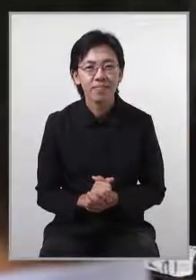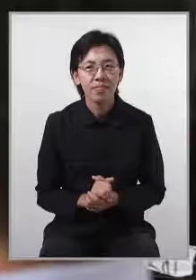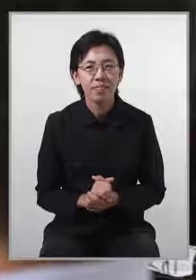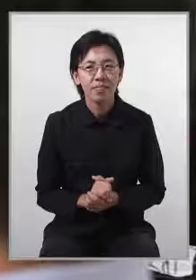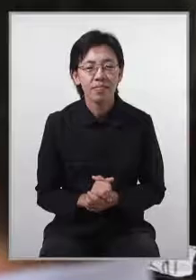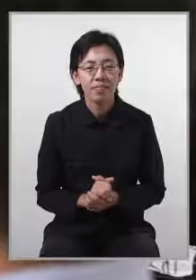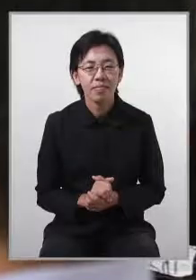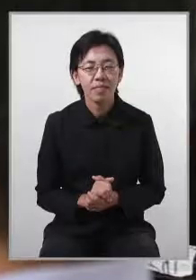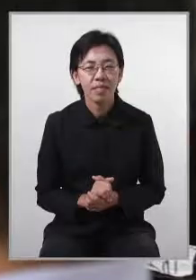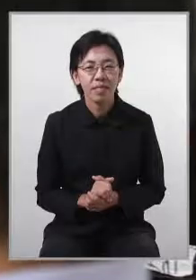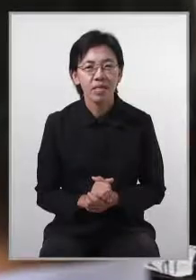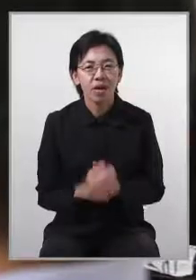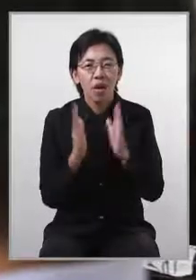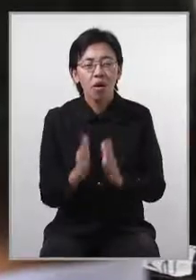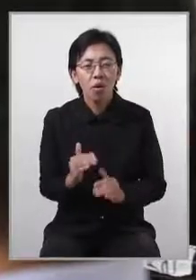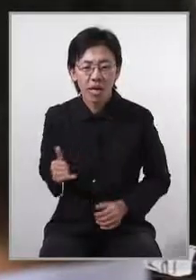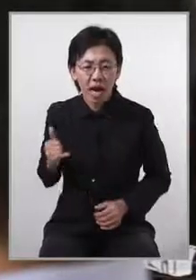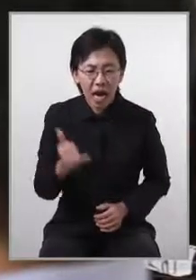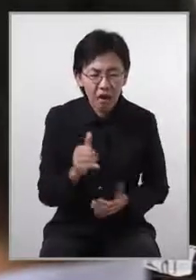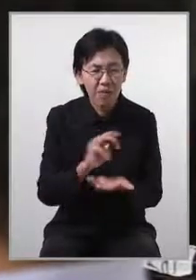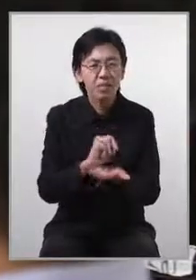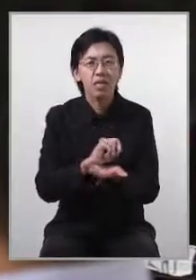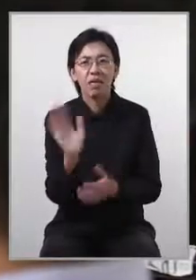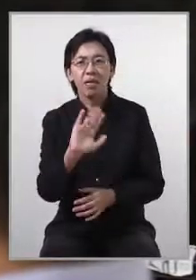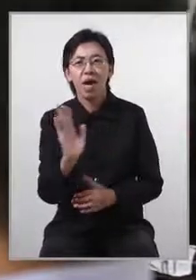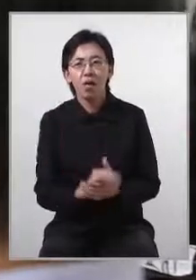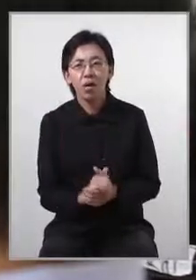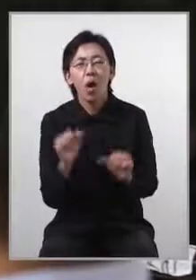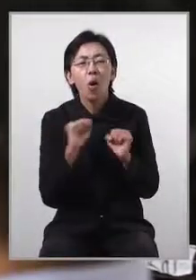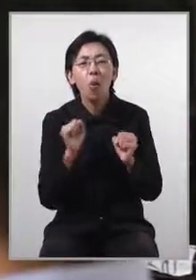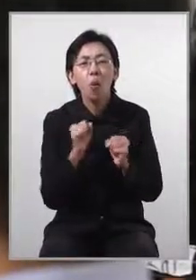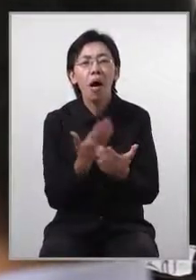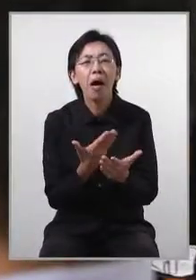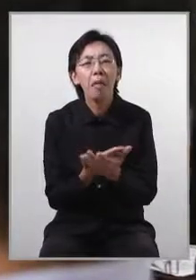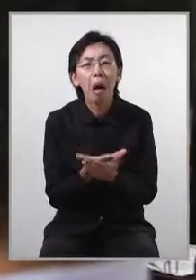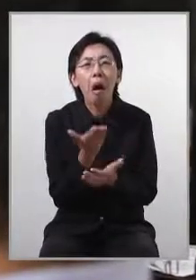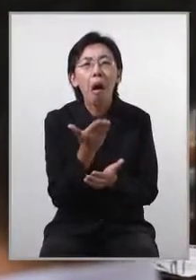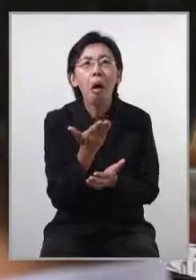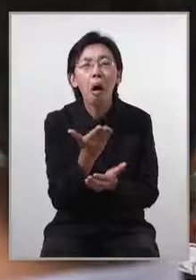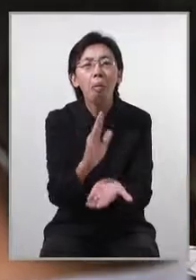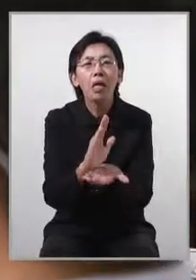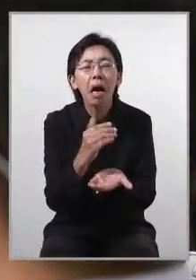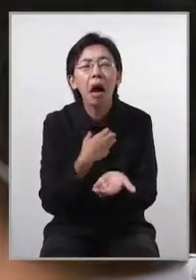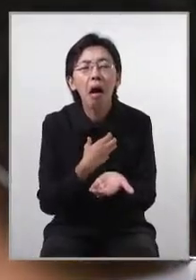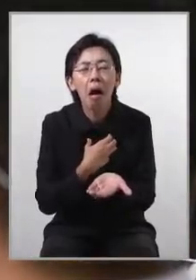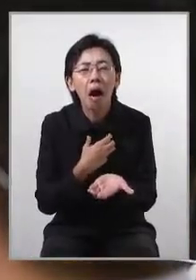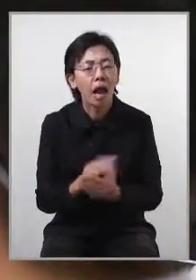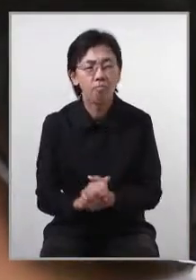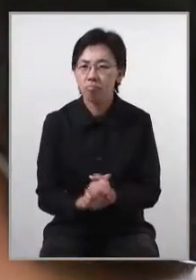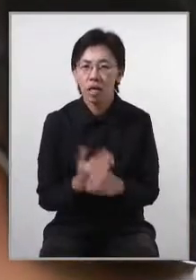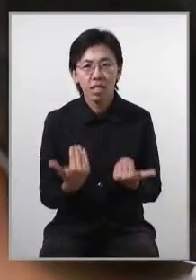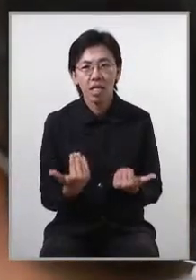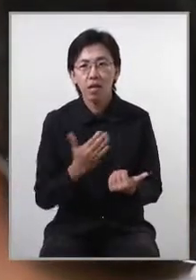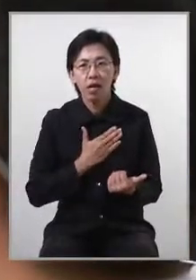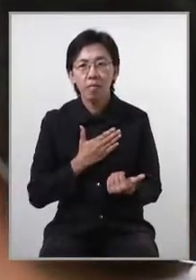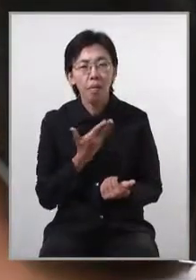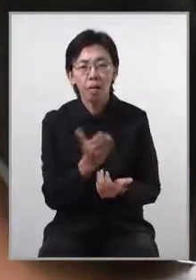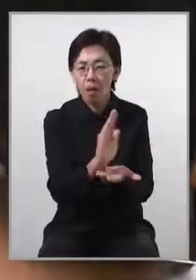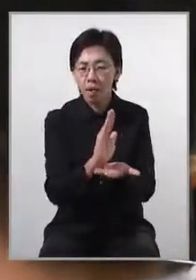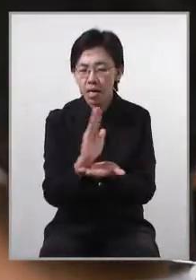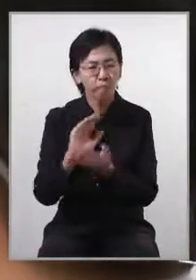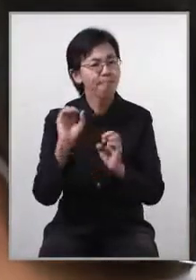แล้วคนเนี่ยไม่กล้าเข้ามูลนิธิตลอดกลัวขอบริจาคแต่เชื่อไหมจนทั้งบัดนี้ผมก็ไม่เคยขอบริจาค